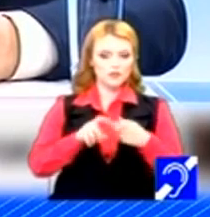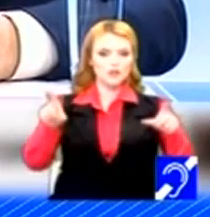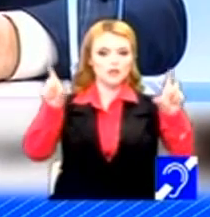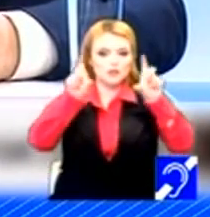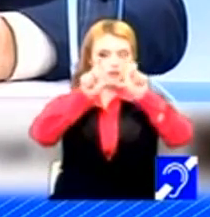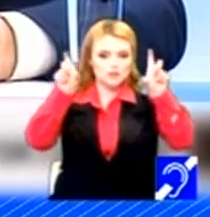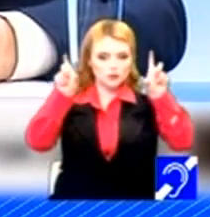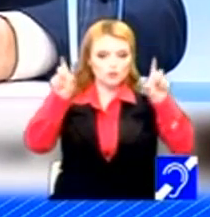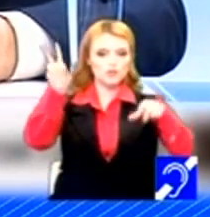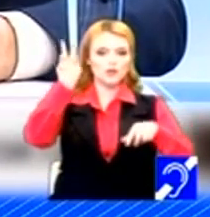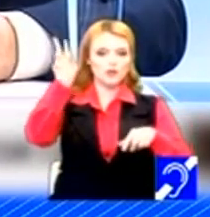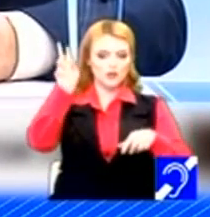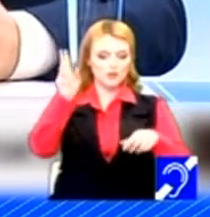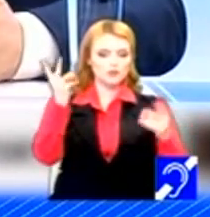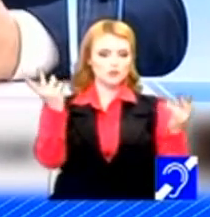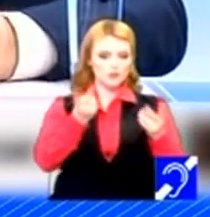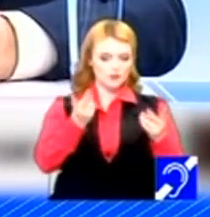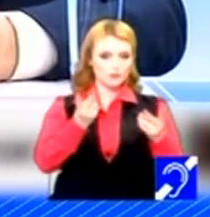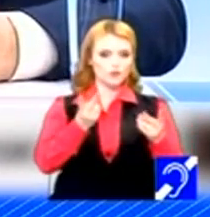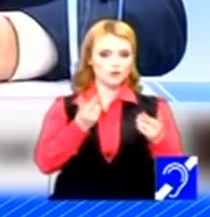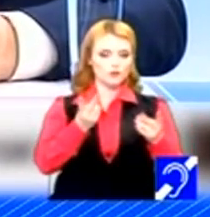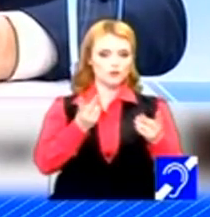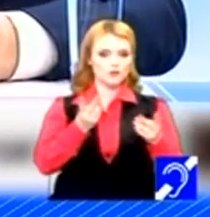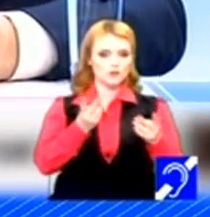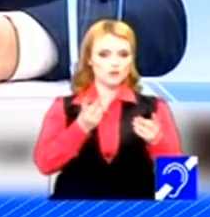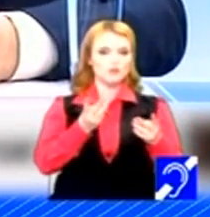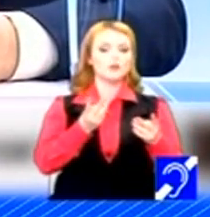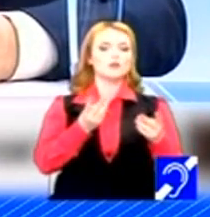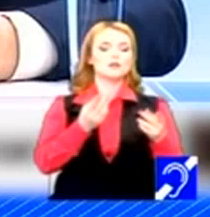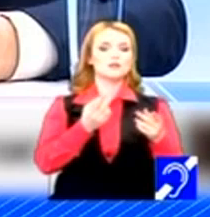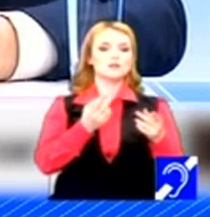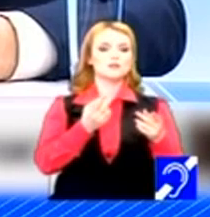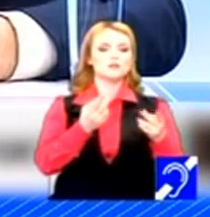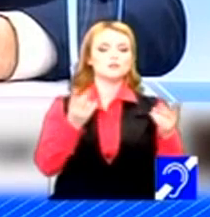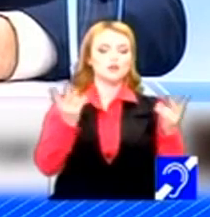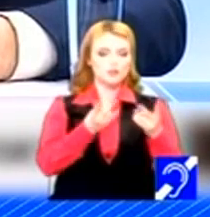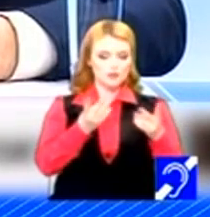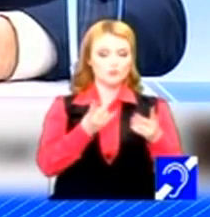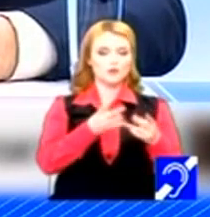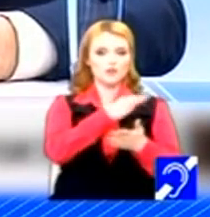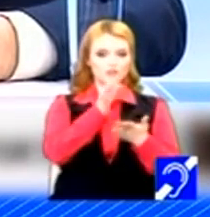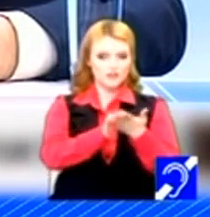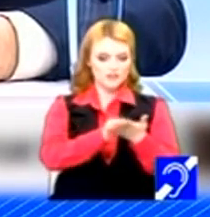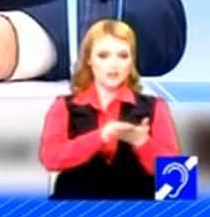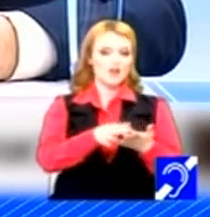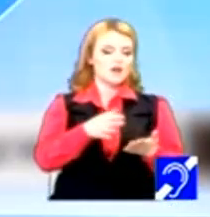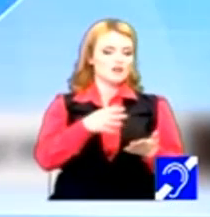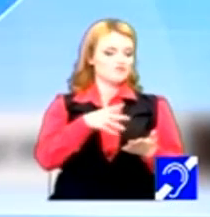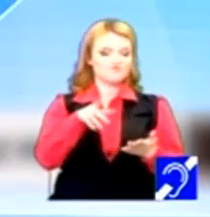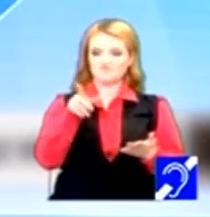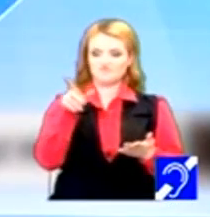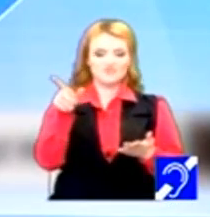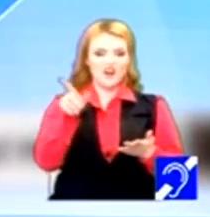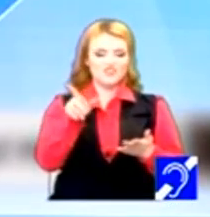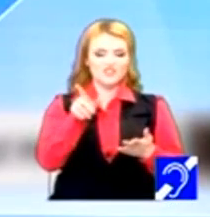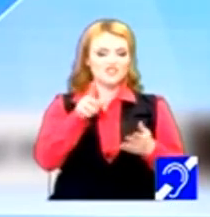instituție care trebuie să lucrează, Consiliul Audiovizualului nu lucrează cum trebuie, mai